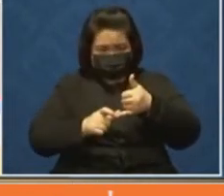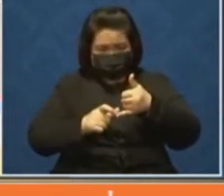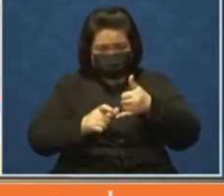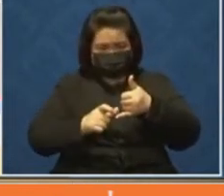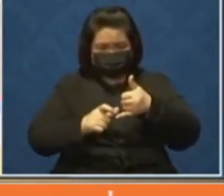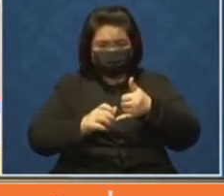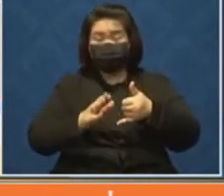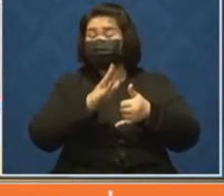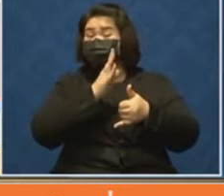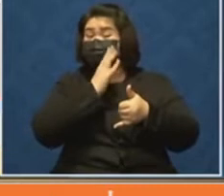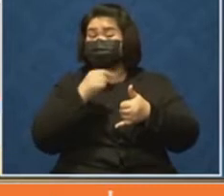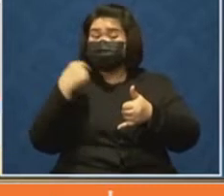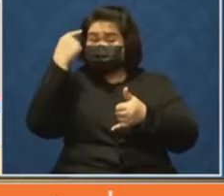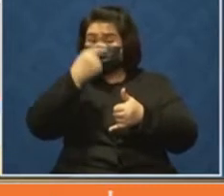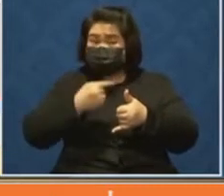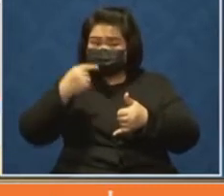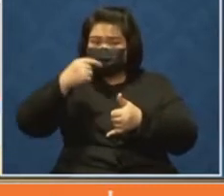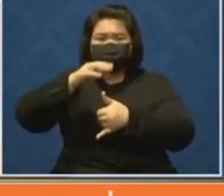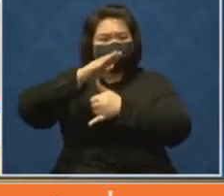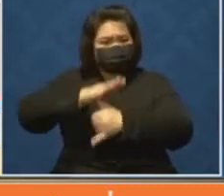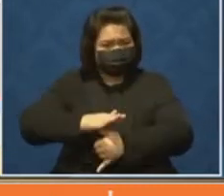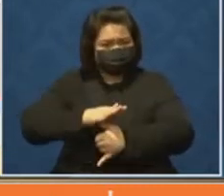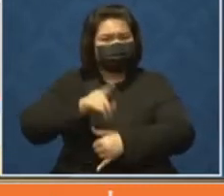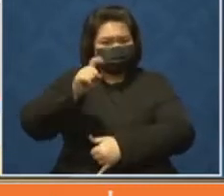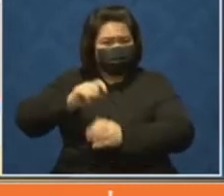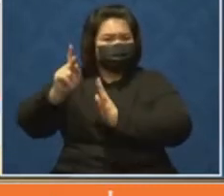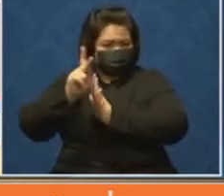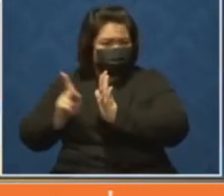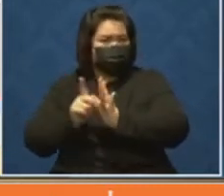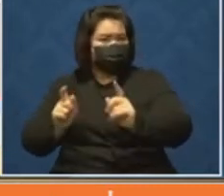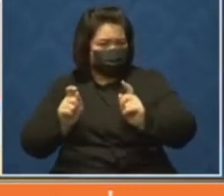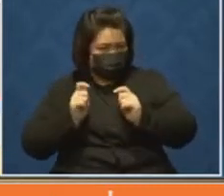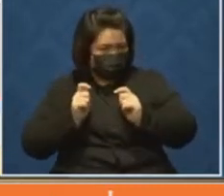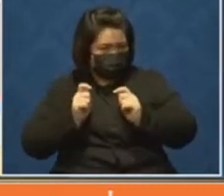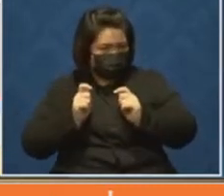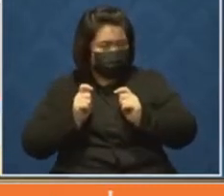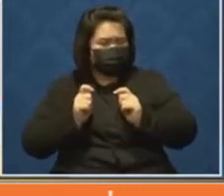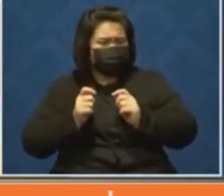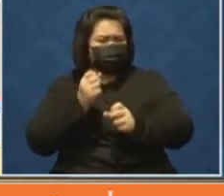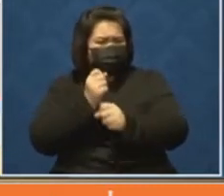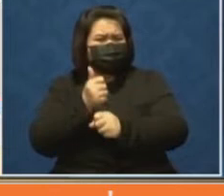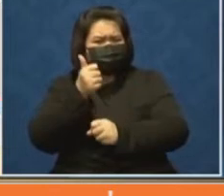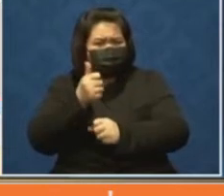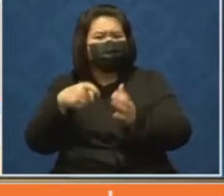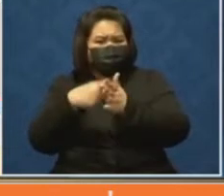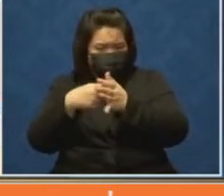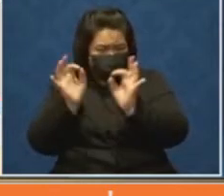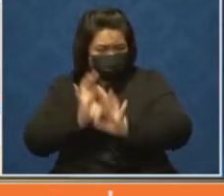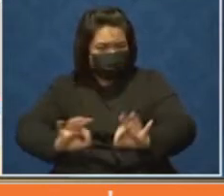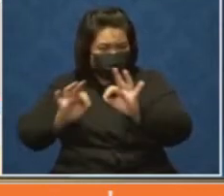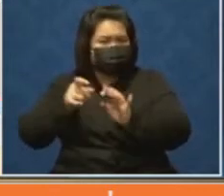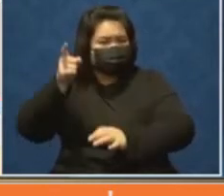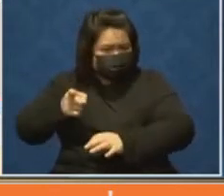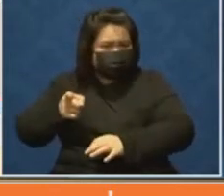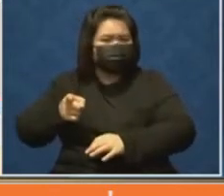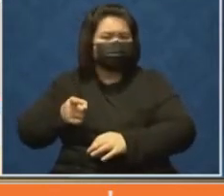จำเป็นเพื่อประโยชน์สาธารณะพดเลยงากัทประทานรมนูล มาตราศาามสองได้รบรองสิธความเปนส่วตว